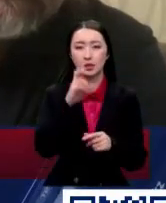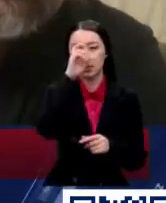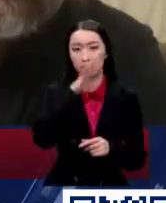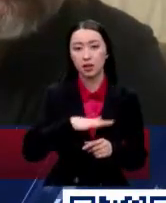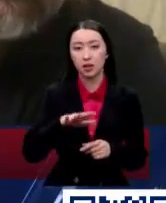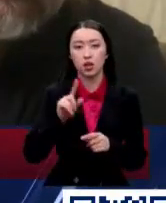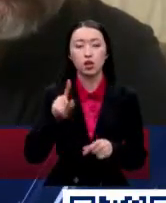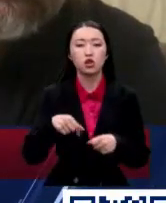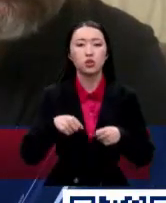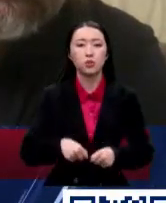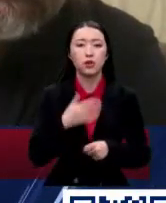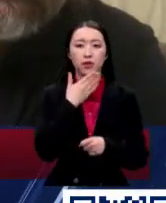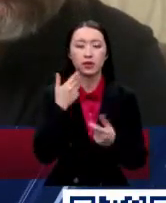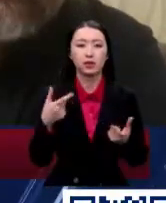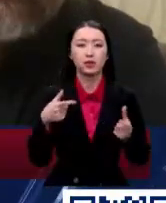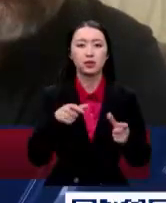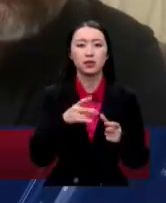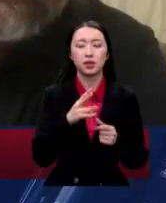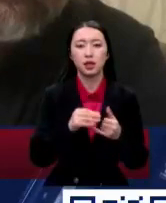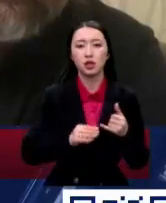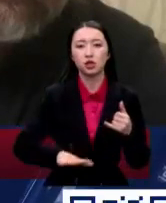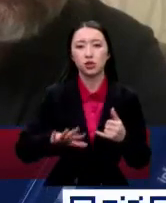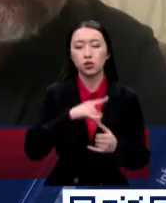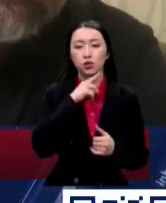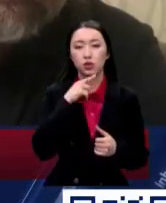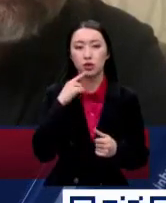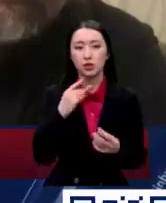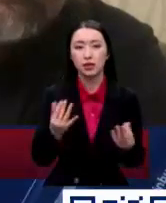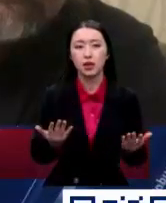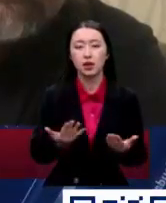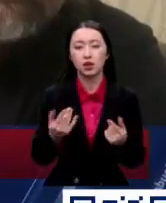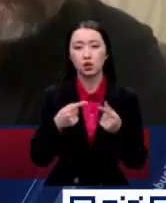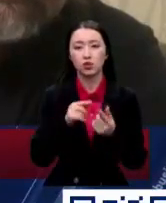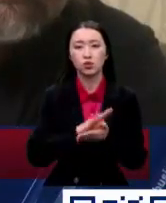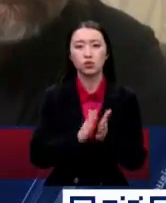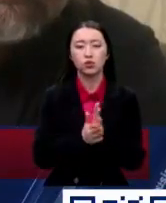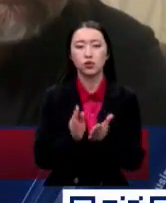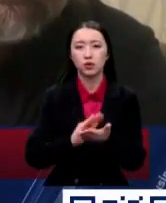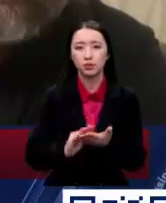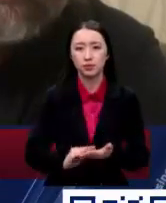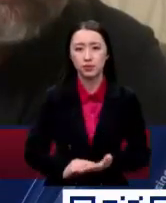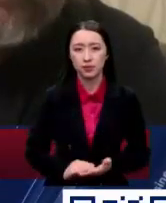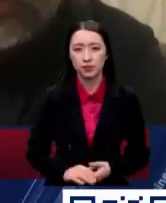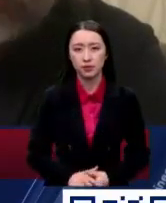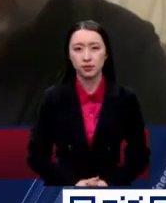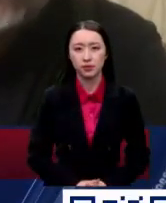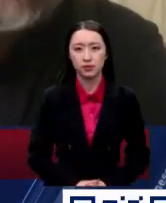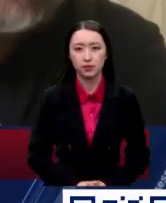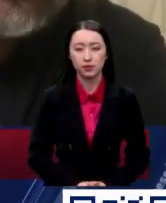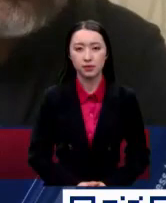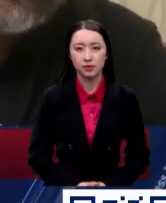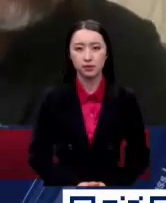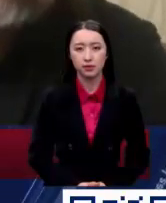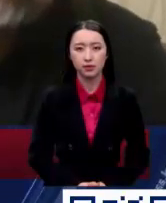имеют права ввозить санкционные товары на территорию России. И какие конкретно условия там прописаны? Ну, я, честно